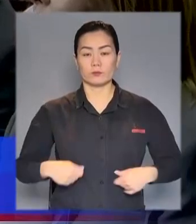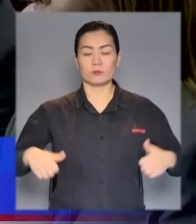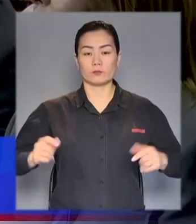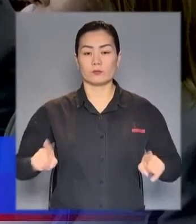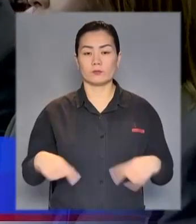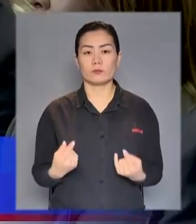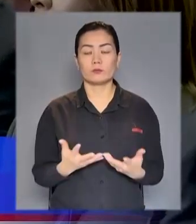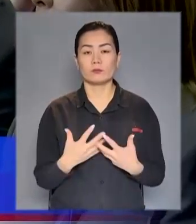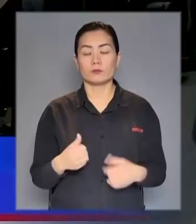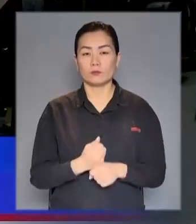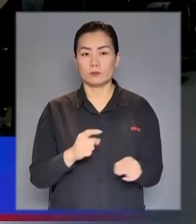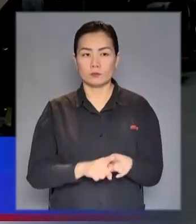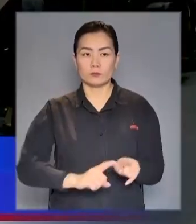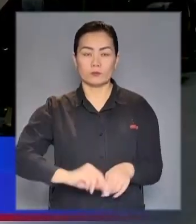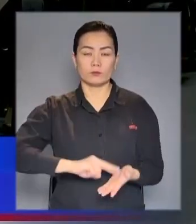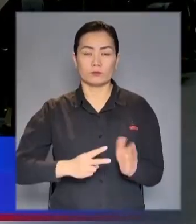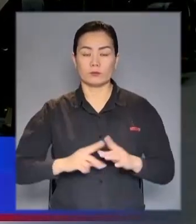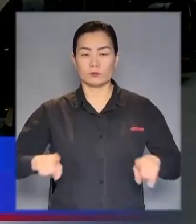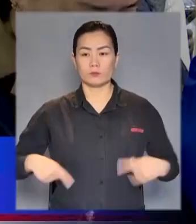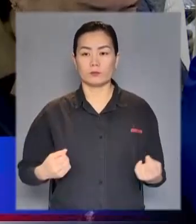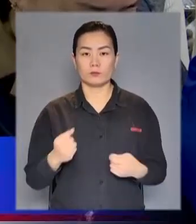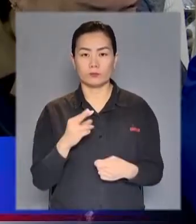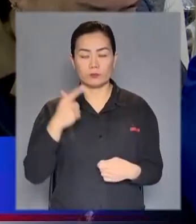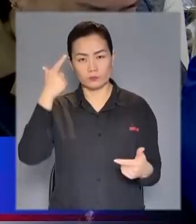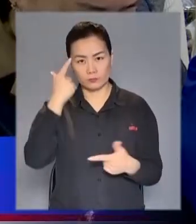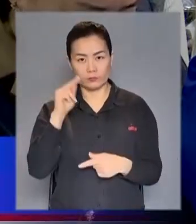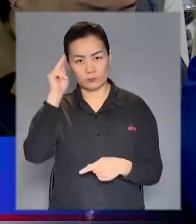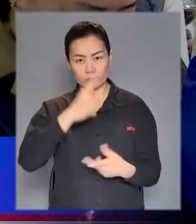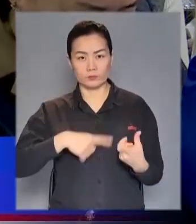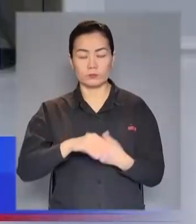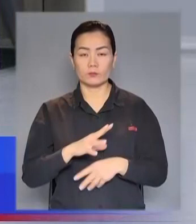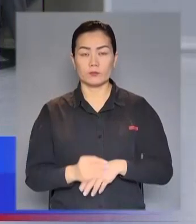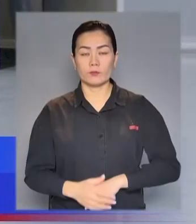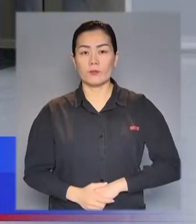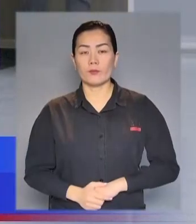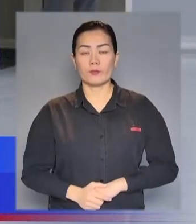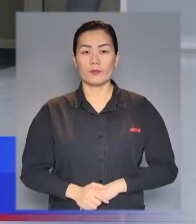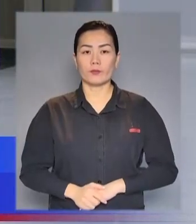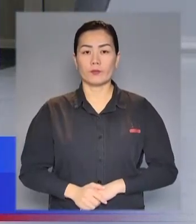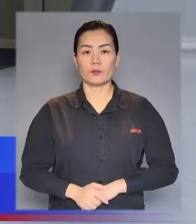приемы развития интеллекта, а также стратегии по развитию функциональной грамотности учащихся.